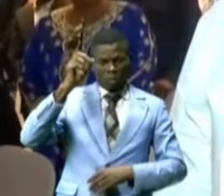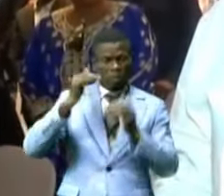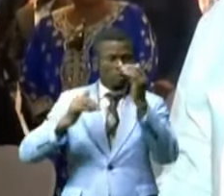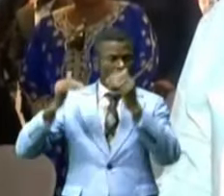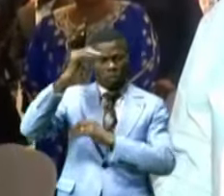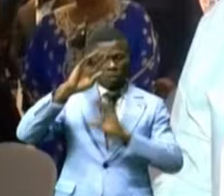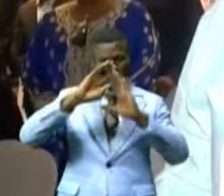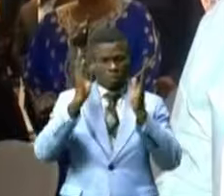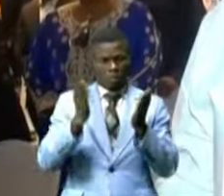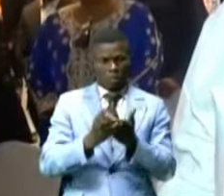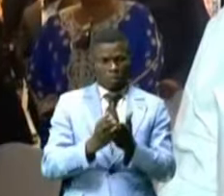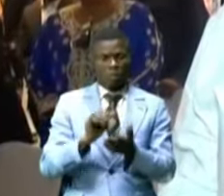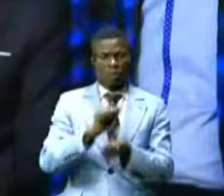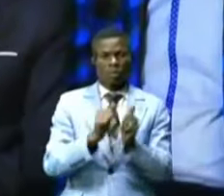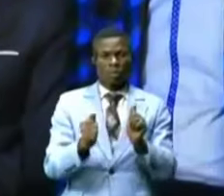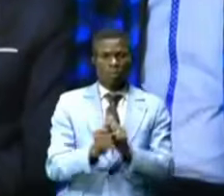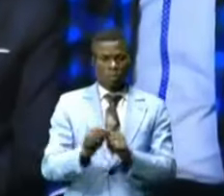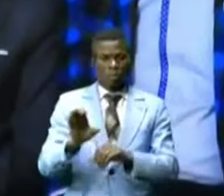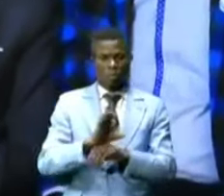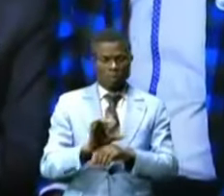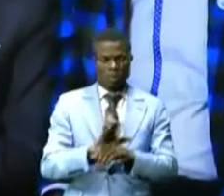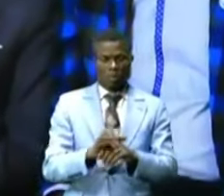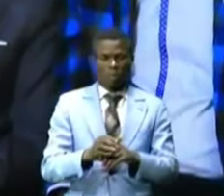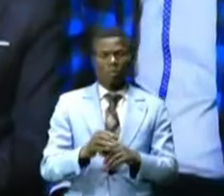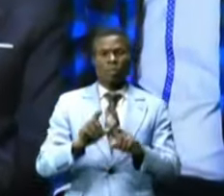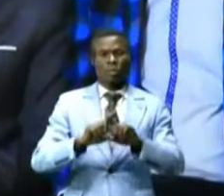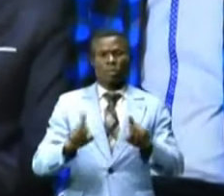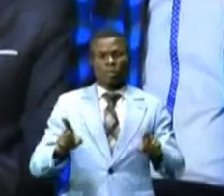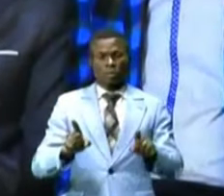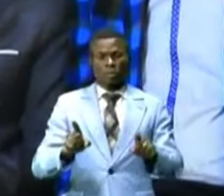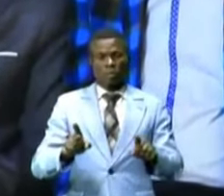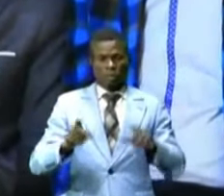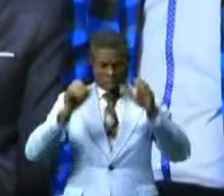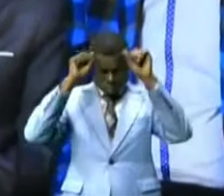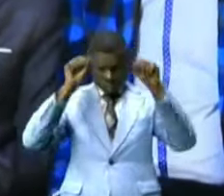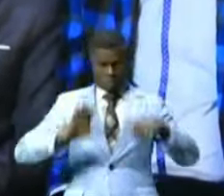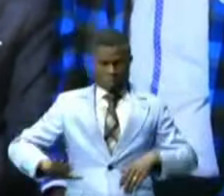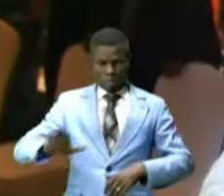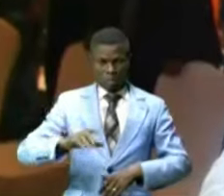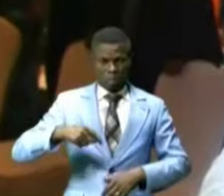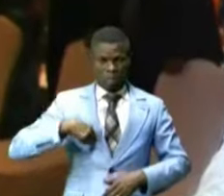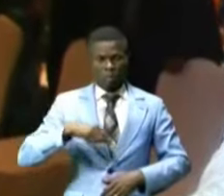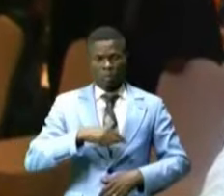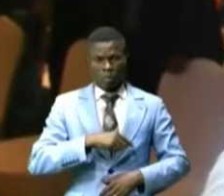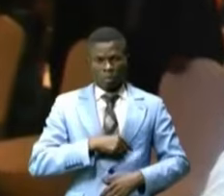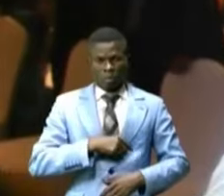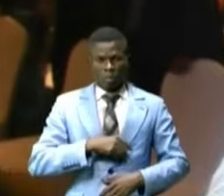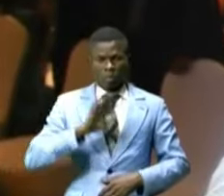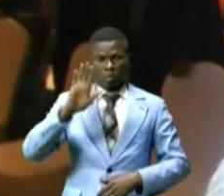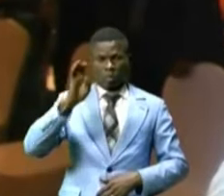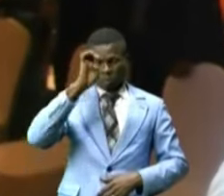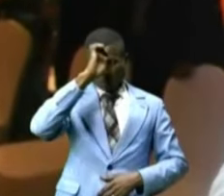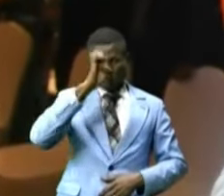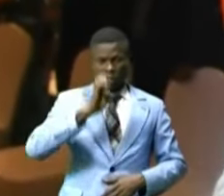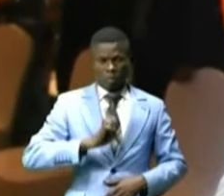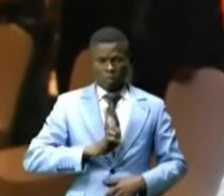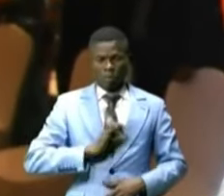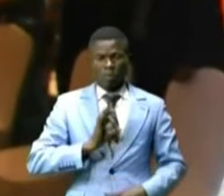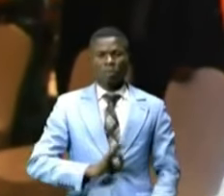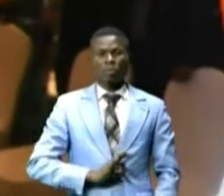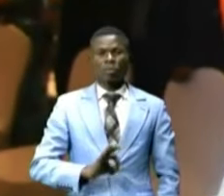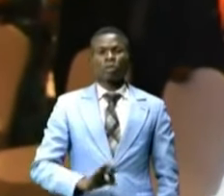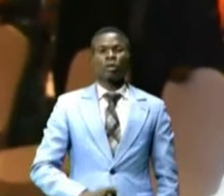de toute autre préoccupation, à l'instar de notre président de la République, son Excellence